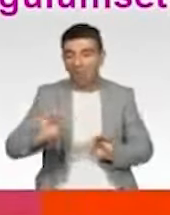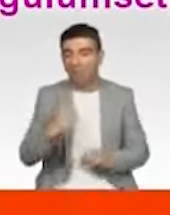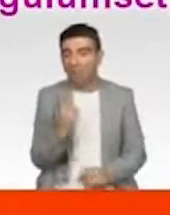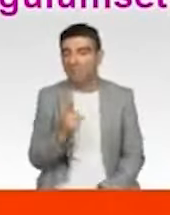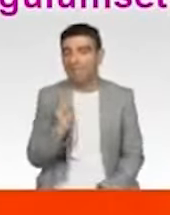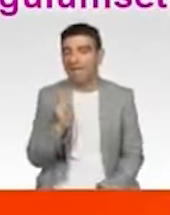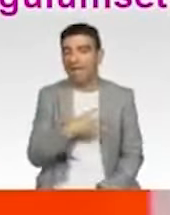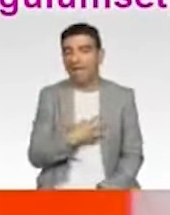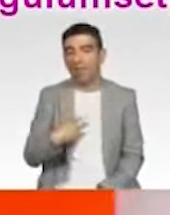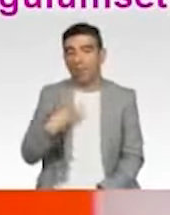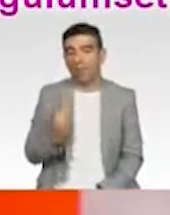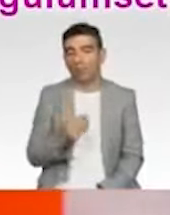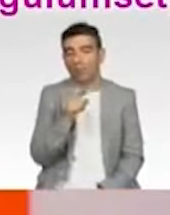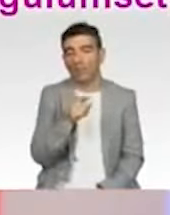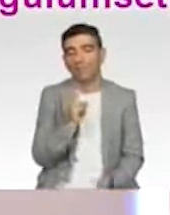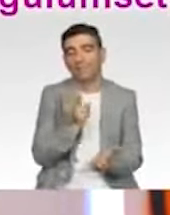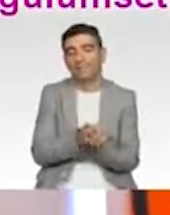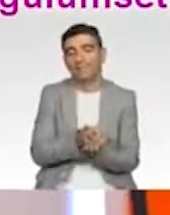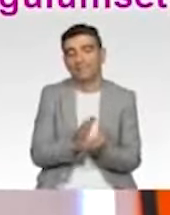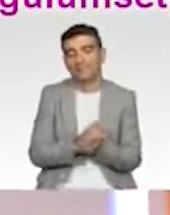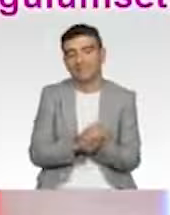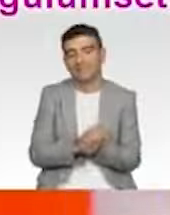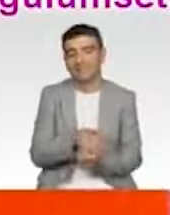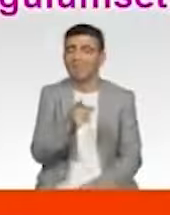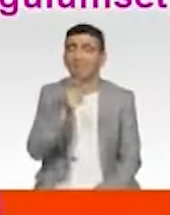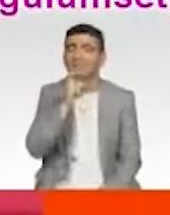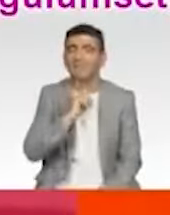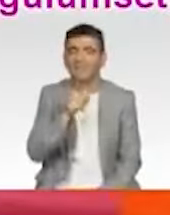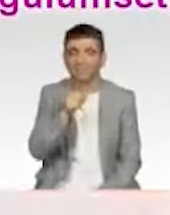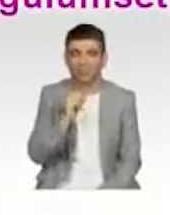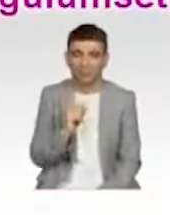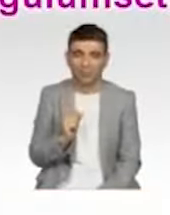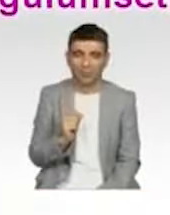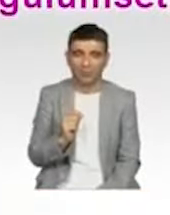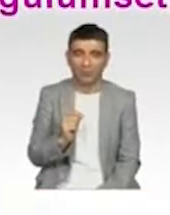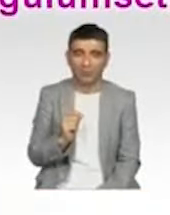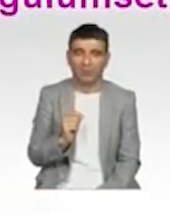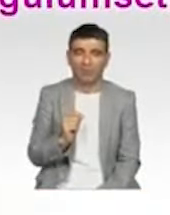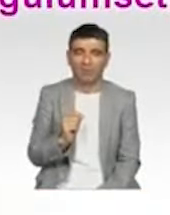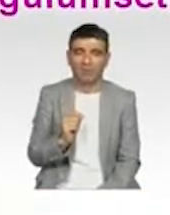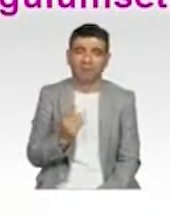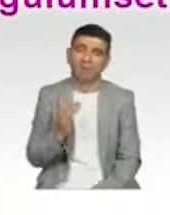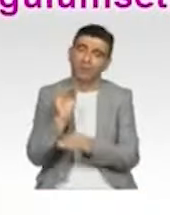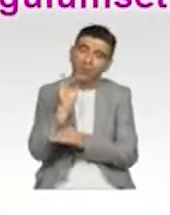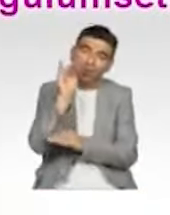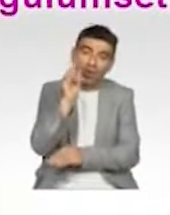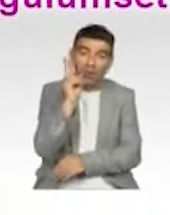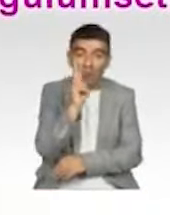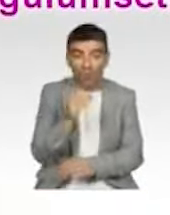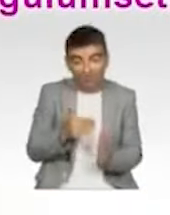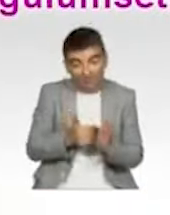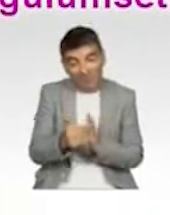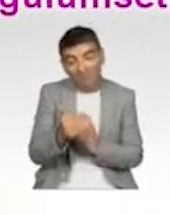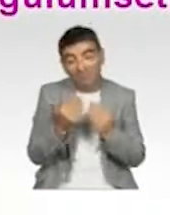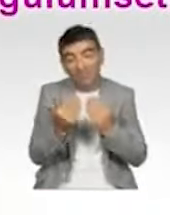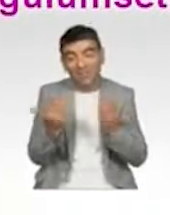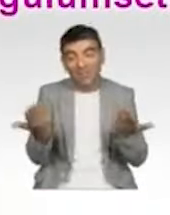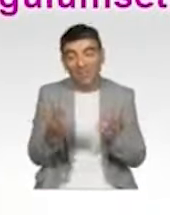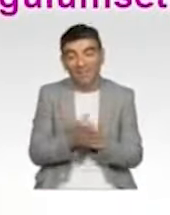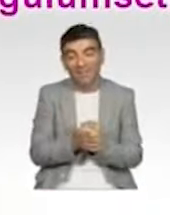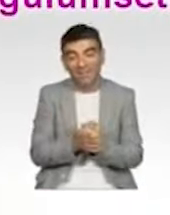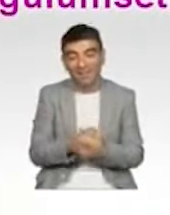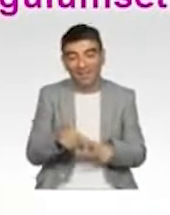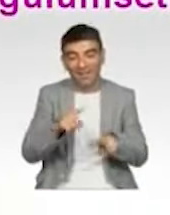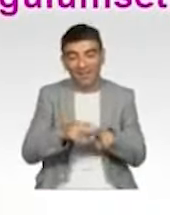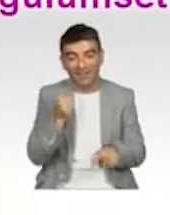mi? Kesin. Hadi canım sen de. Kesin. Bence yanılıyorsun. Kesin. Kesin. Yaşayalım görelim inşallah o günleri. Alişan